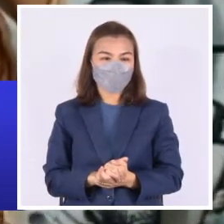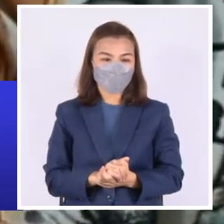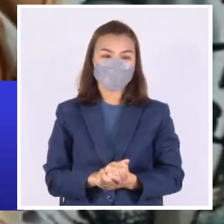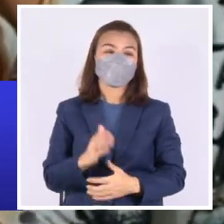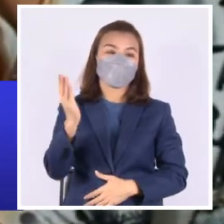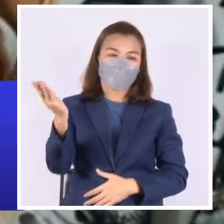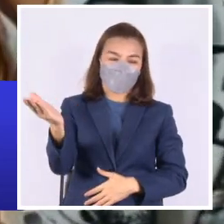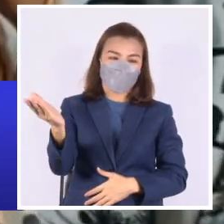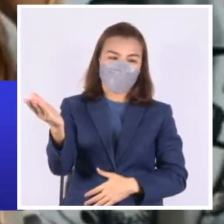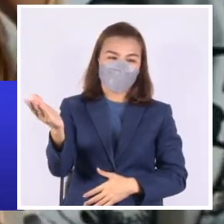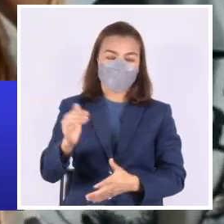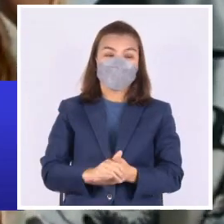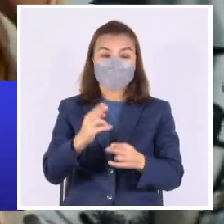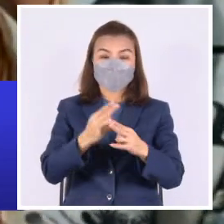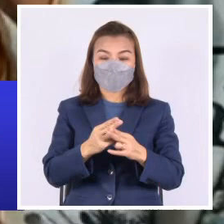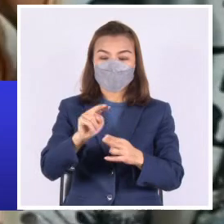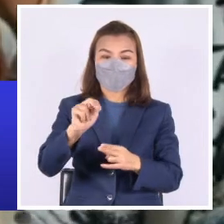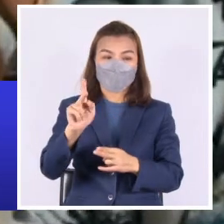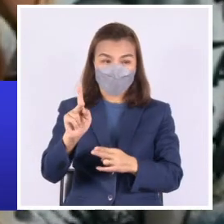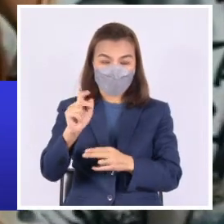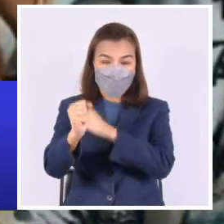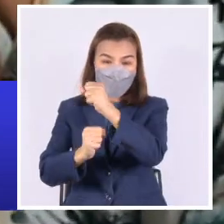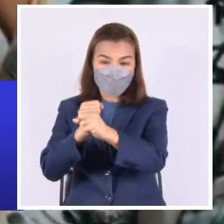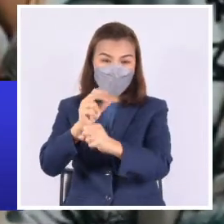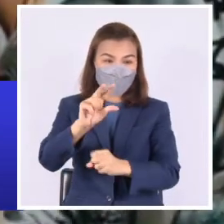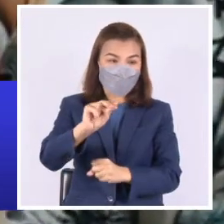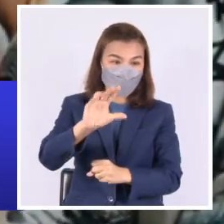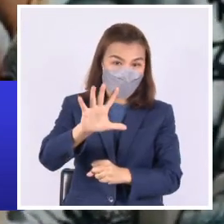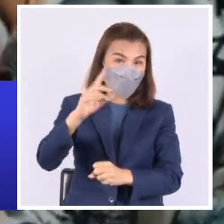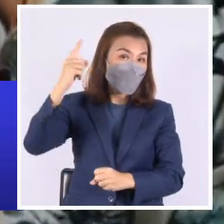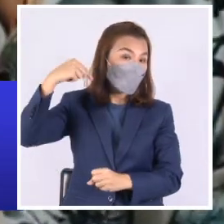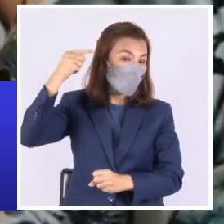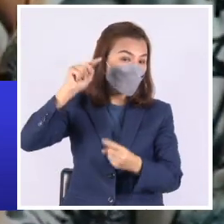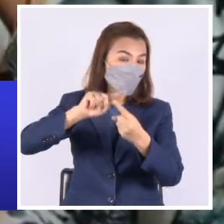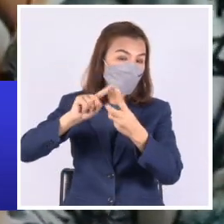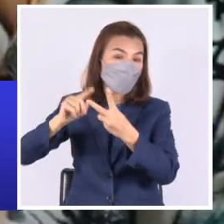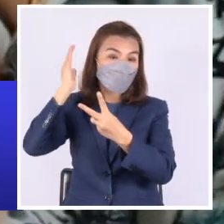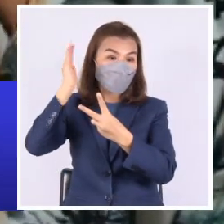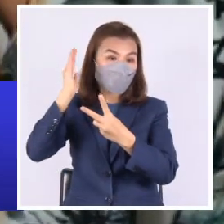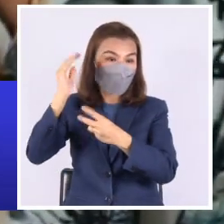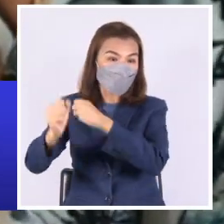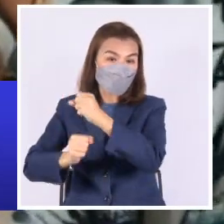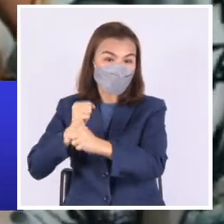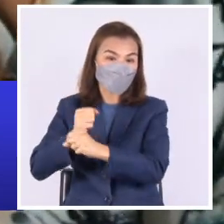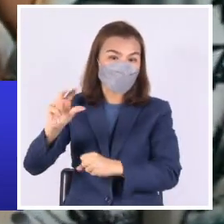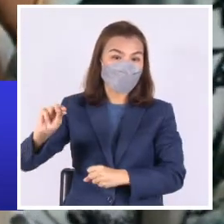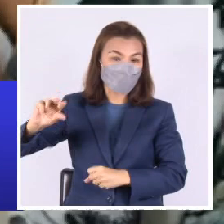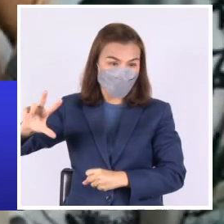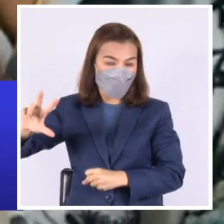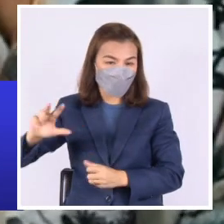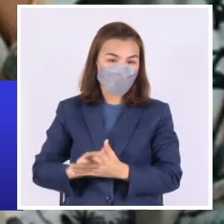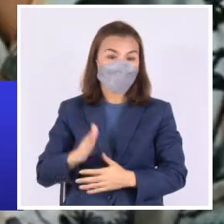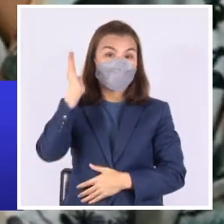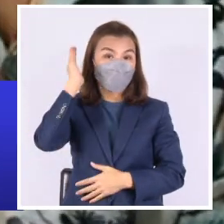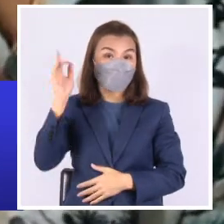ศวรุ่งเรืองกุลอายุ35ปีส่วนสามีคือคุณสุทัศน์เจริญรื่นอายุ33ปีคุณสุทัศน์เล่าว่